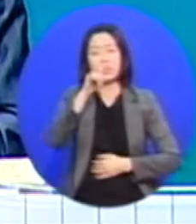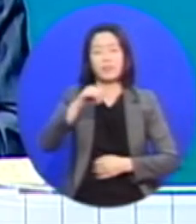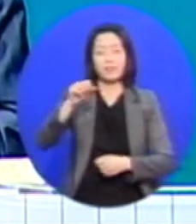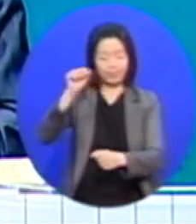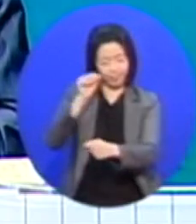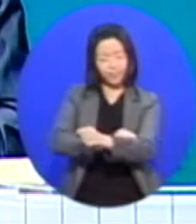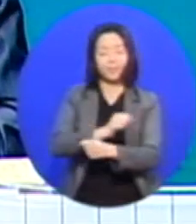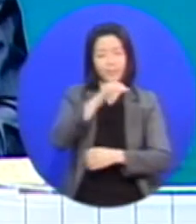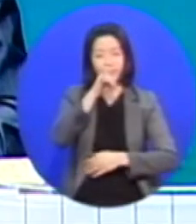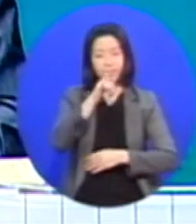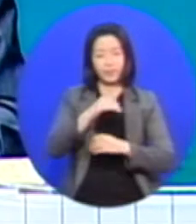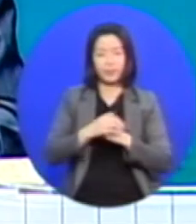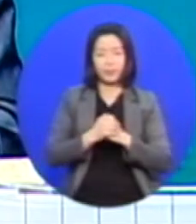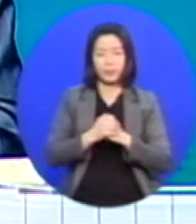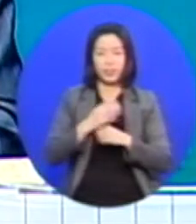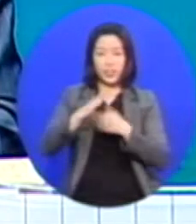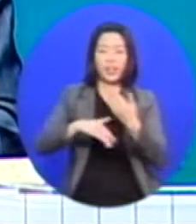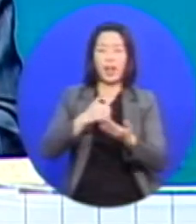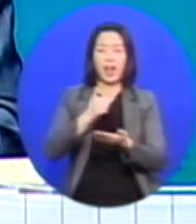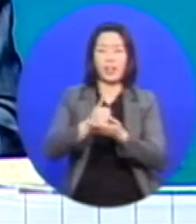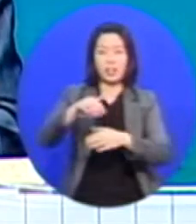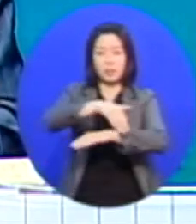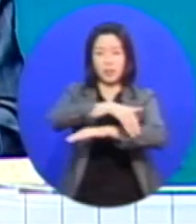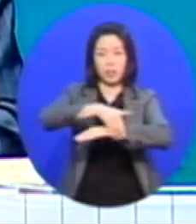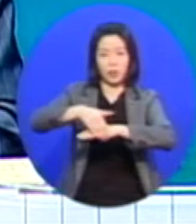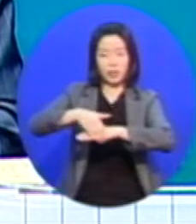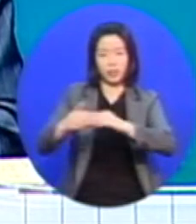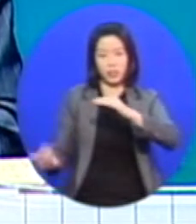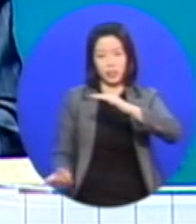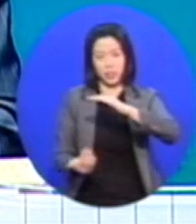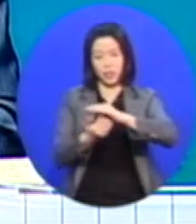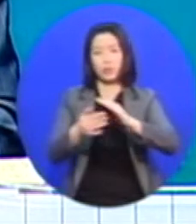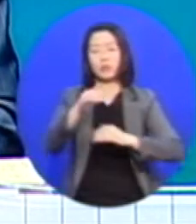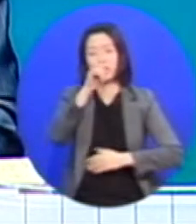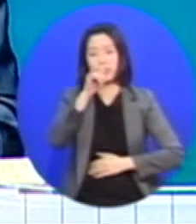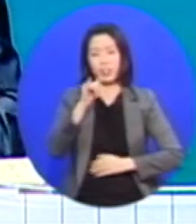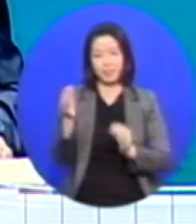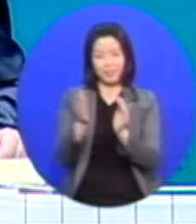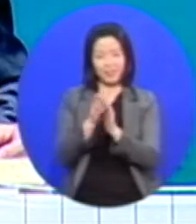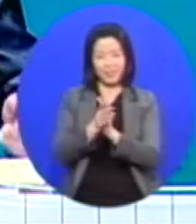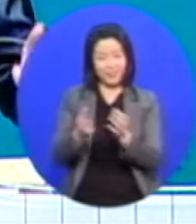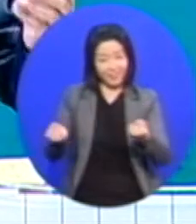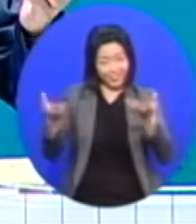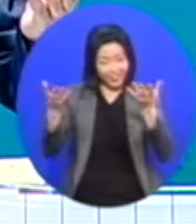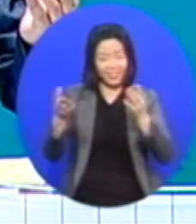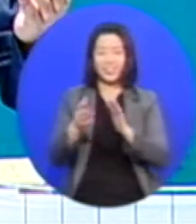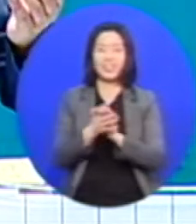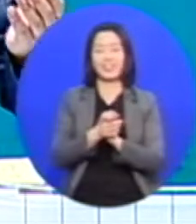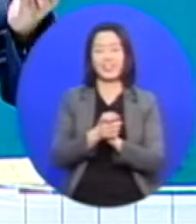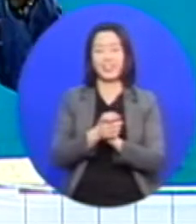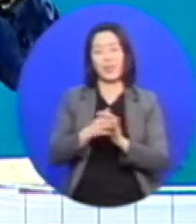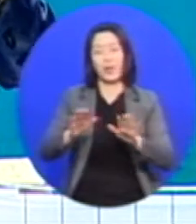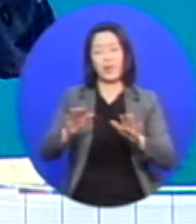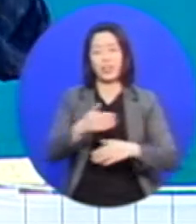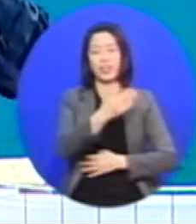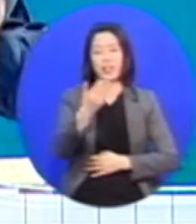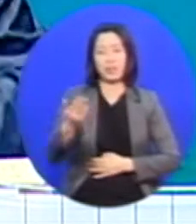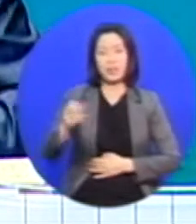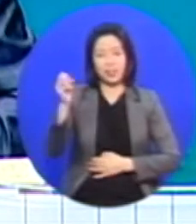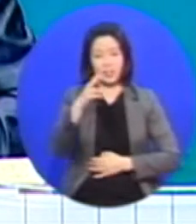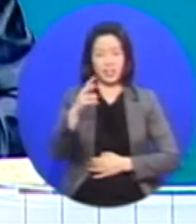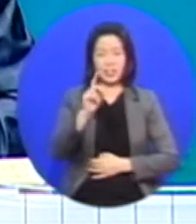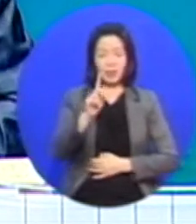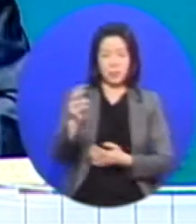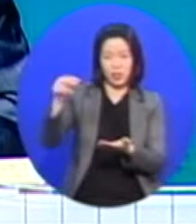잘하고 계신 거예요 하나님의 계획을 이루고 있는 거에요 할렐루야 오늘 여러분들이 다시한번 일어서